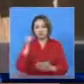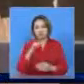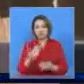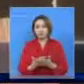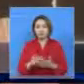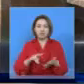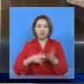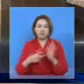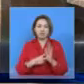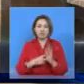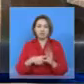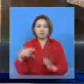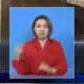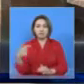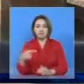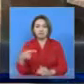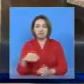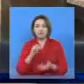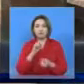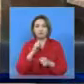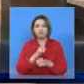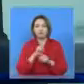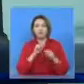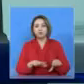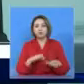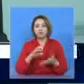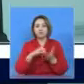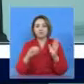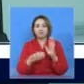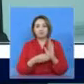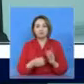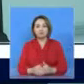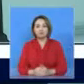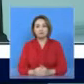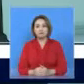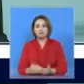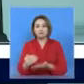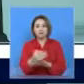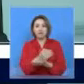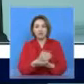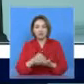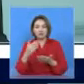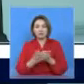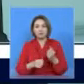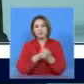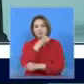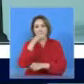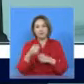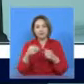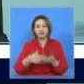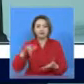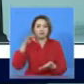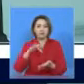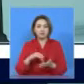планируется установить порядка 1000 мусорных ящиков. По созданию пункта сбора перерабатываемых материалов в